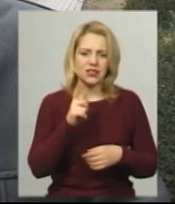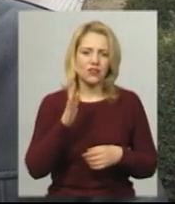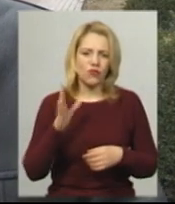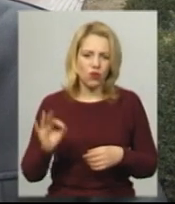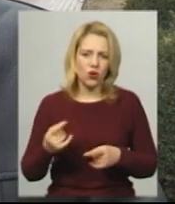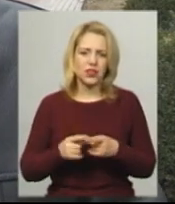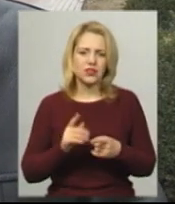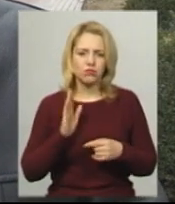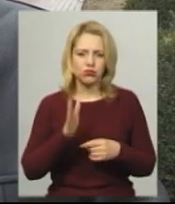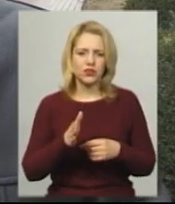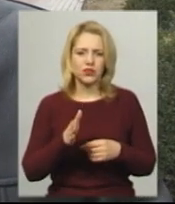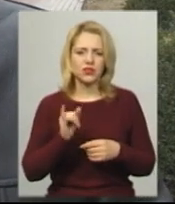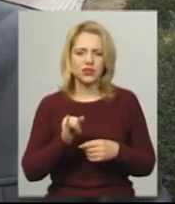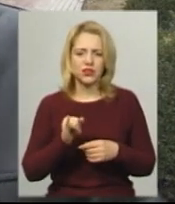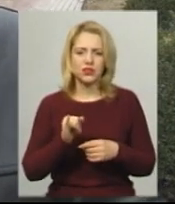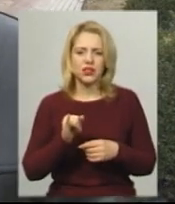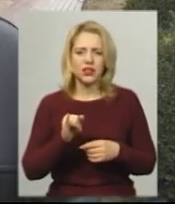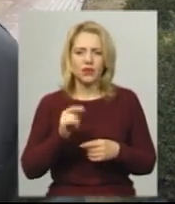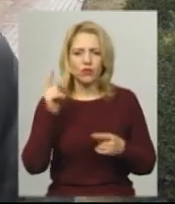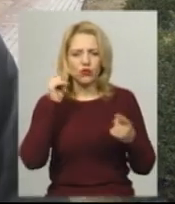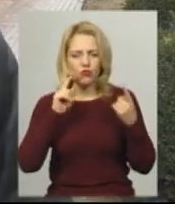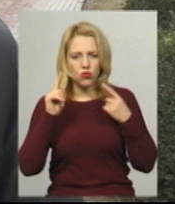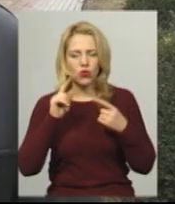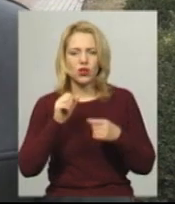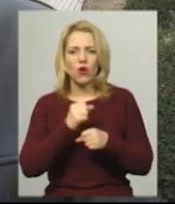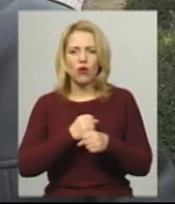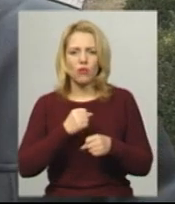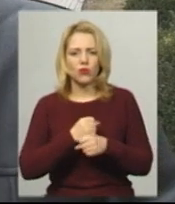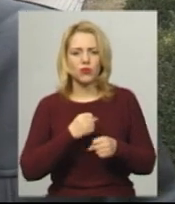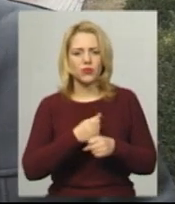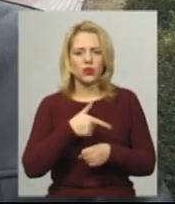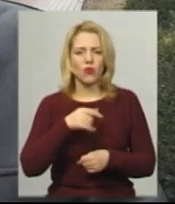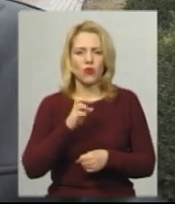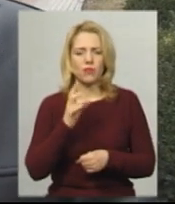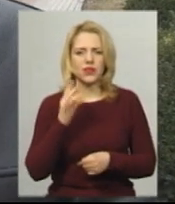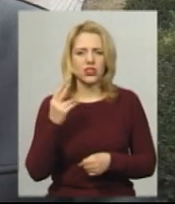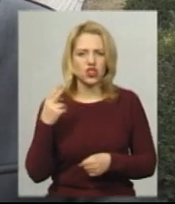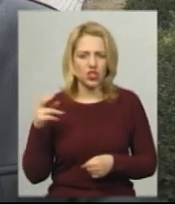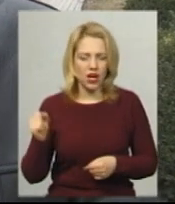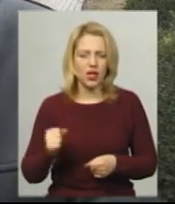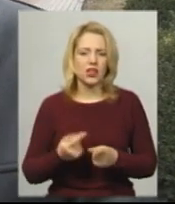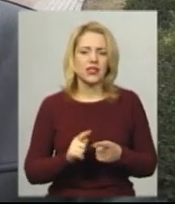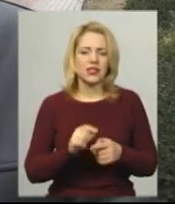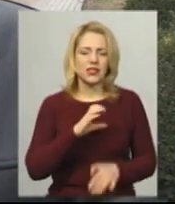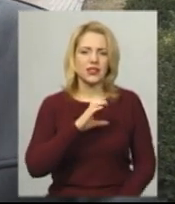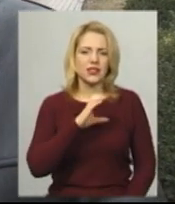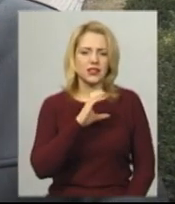твори обробки, наприклад, Миколи Гобдича, наприклад,